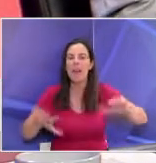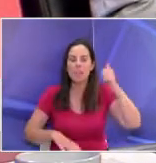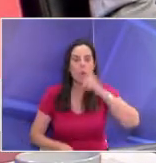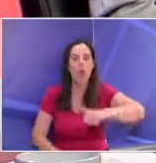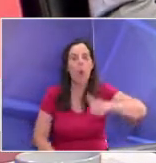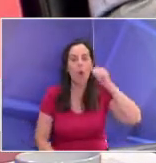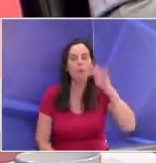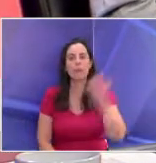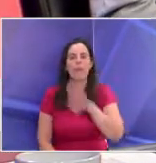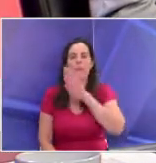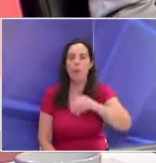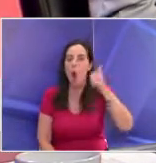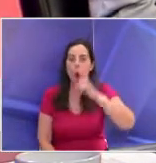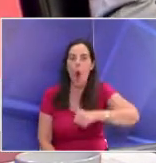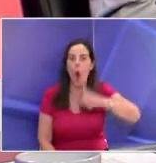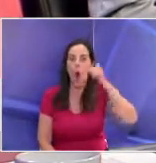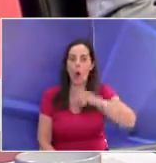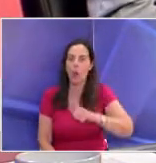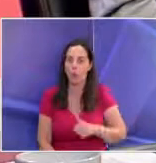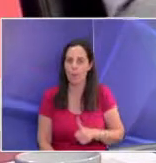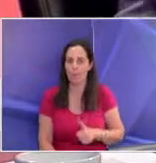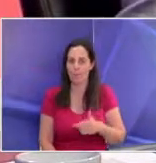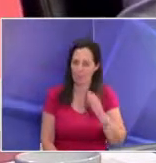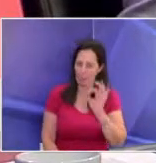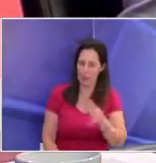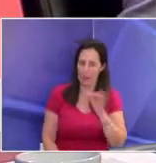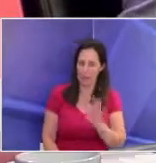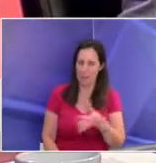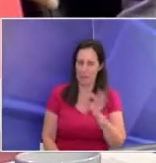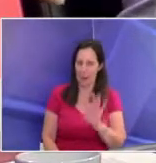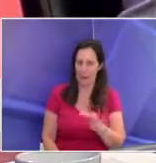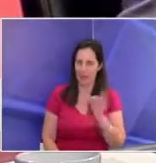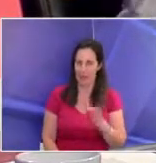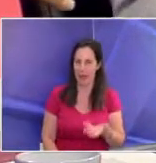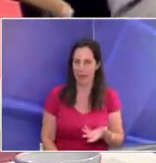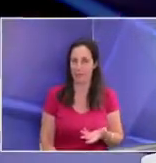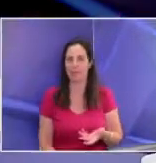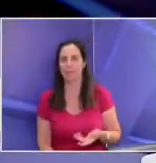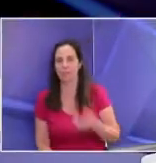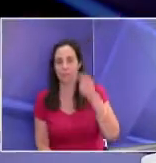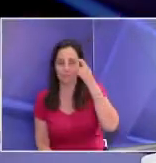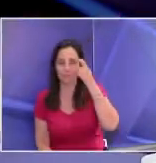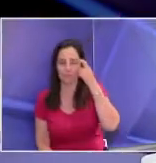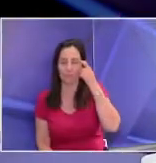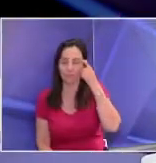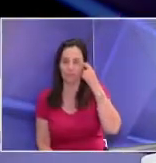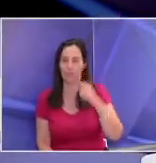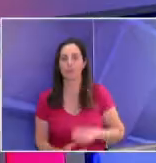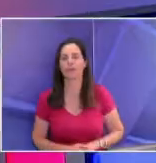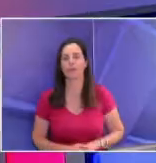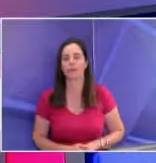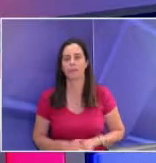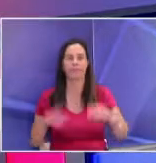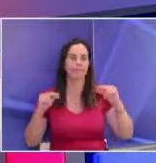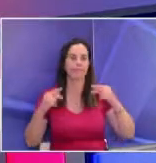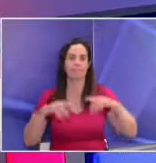יומי כלפי ראש ממשלת ישראל שנבחר. אלדד יניב עשה פולסא דנורא. רגע, חכה, חכה. פולסא דנורא, מי עשה? פולסא דנורא,